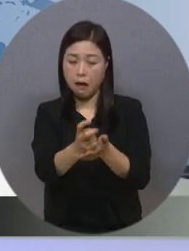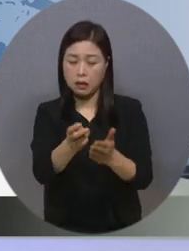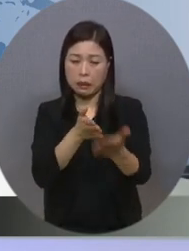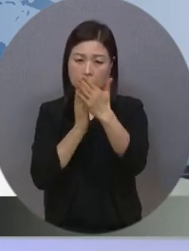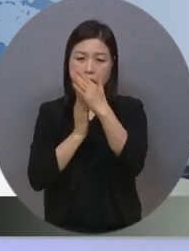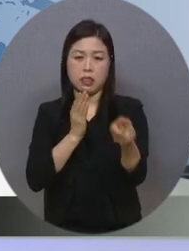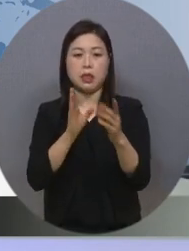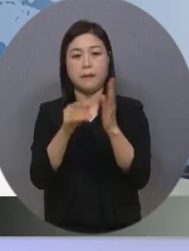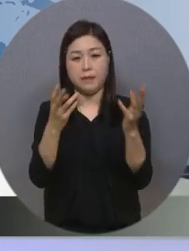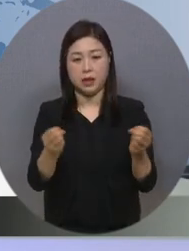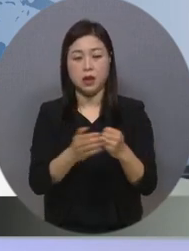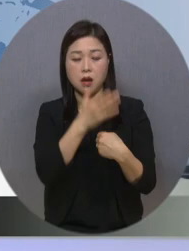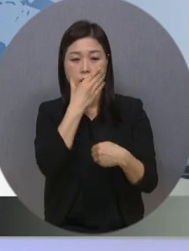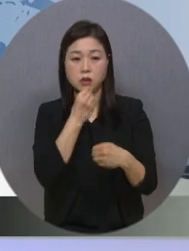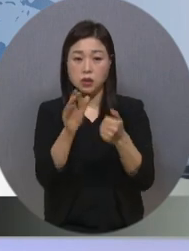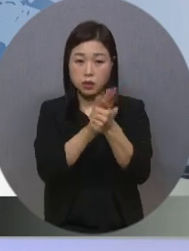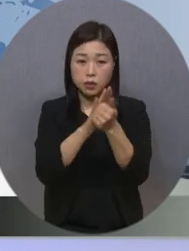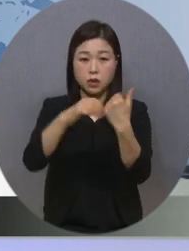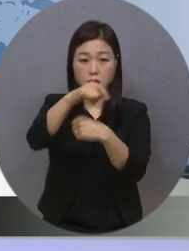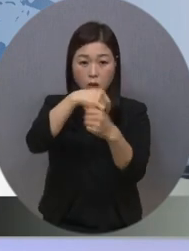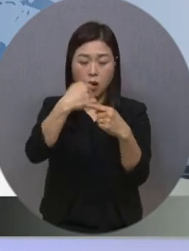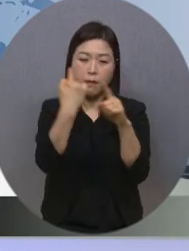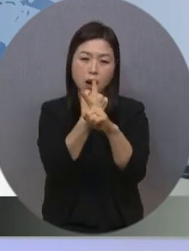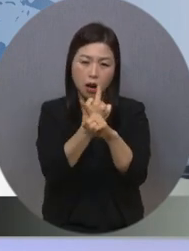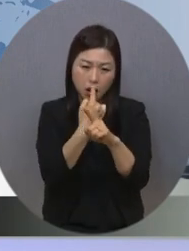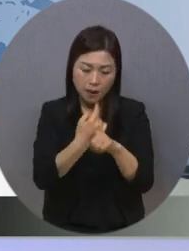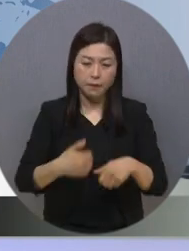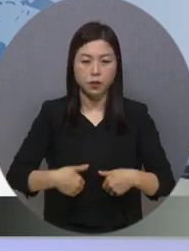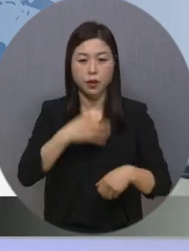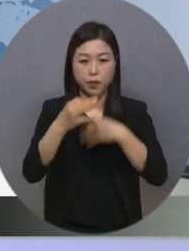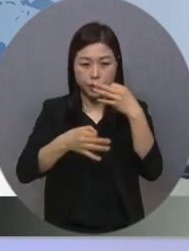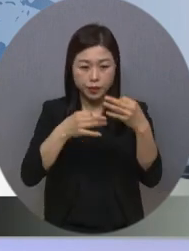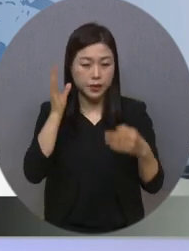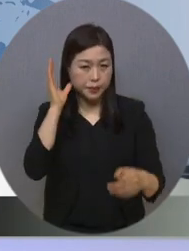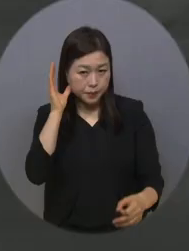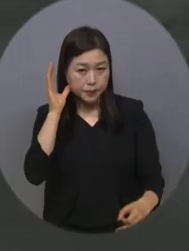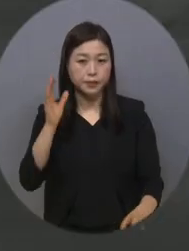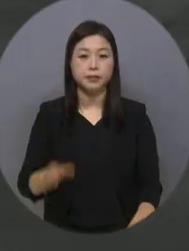합니다. 복지서비스의 현실적인 개선을 위한 목소리 들어봤습니다.